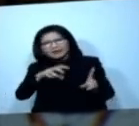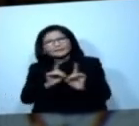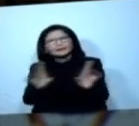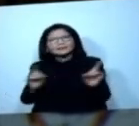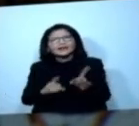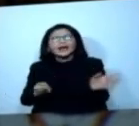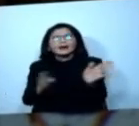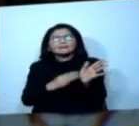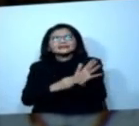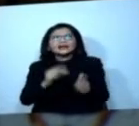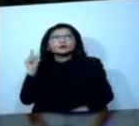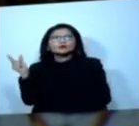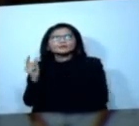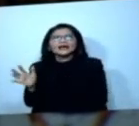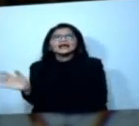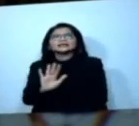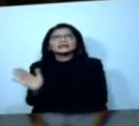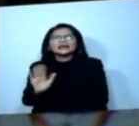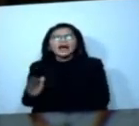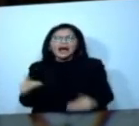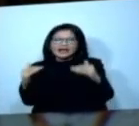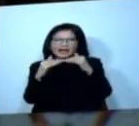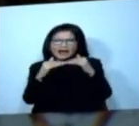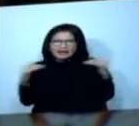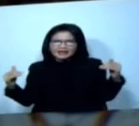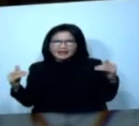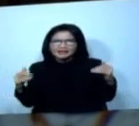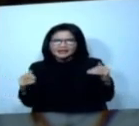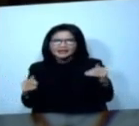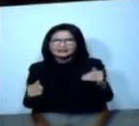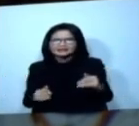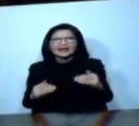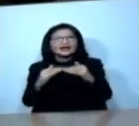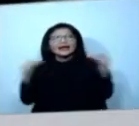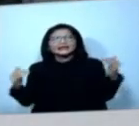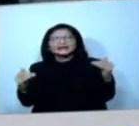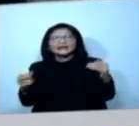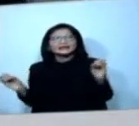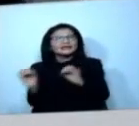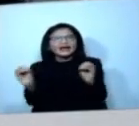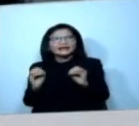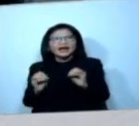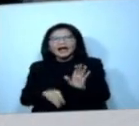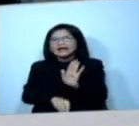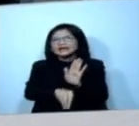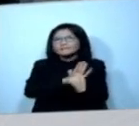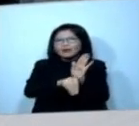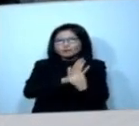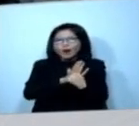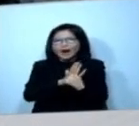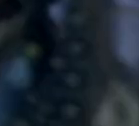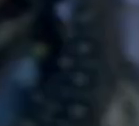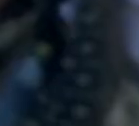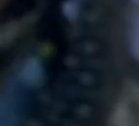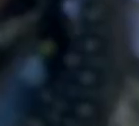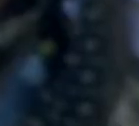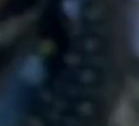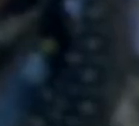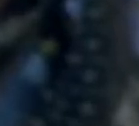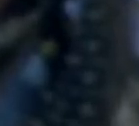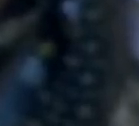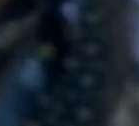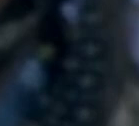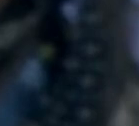pada akhirnya semua pihak, para pemain politik, terutama hanya melihat pemilu 2024 sebagai pesta demokrasi,